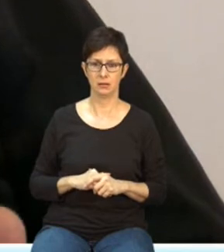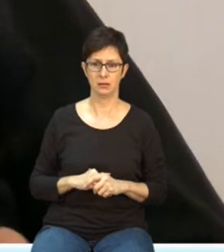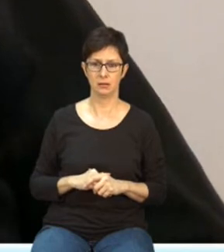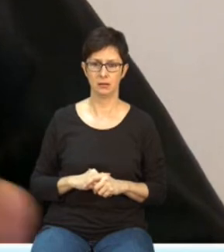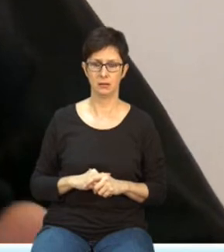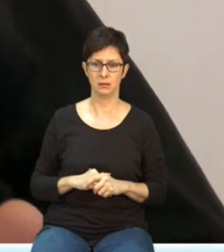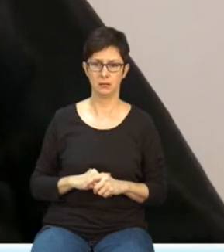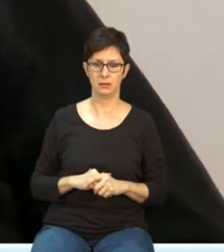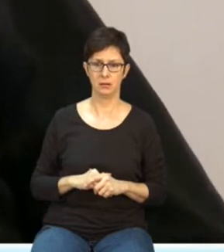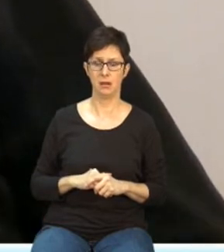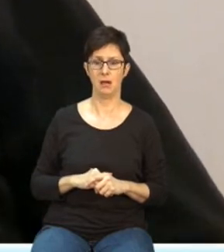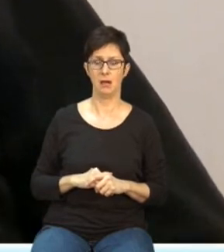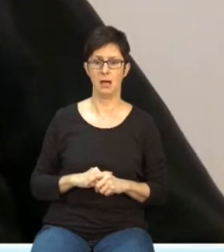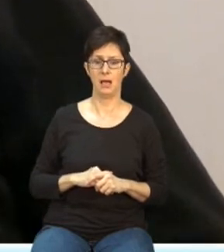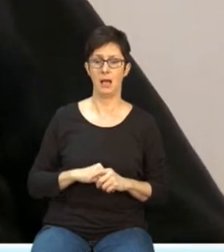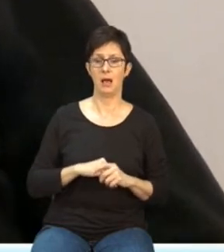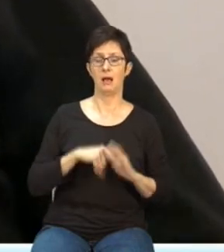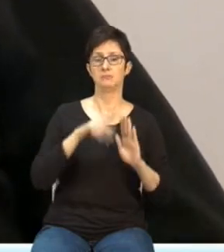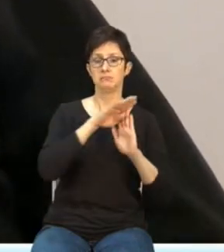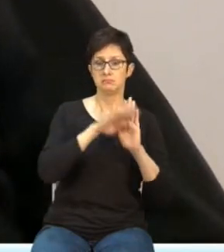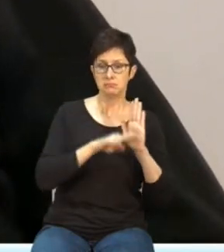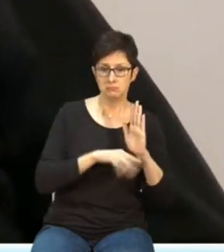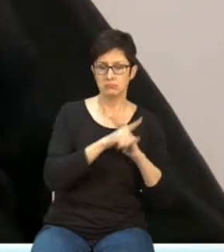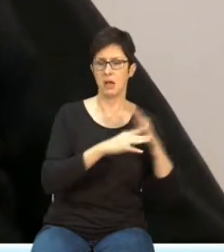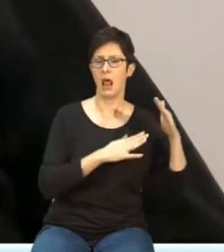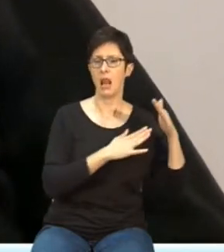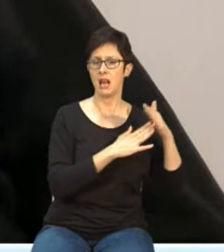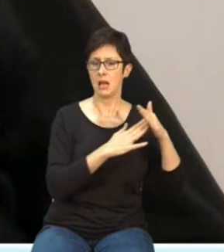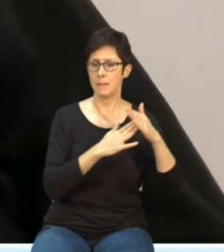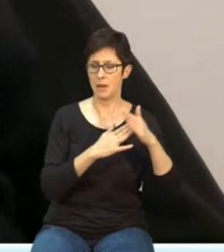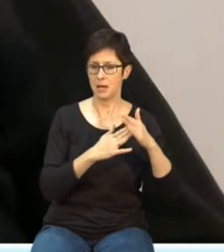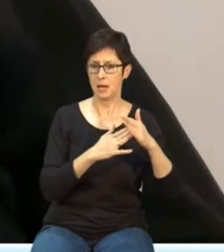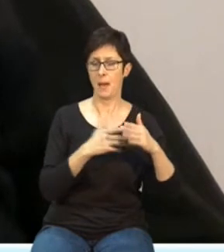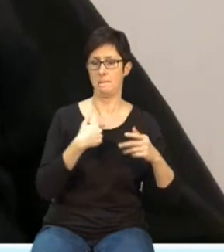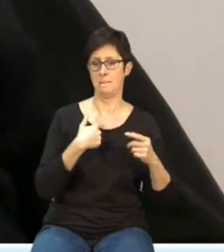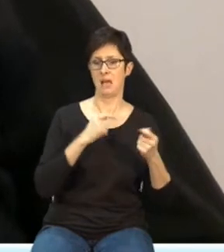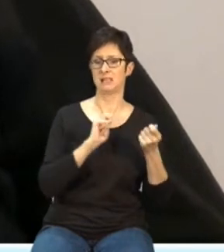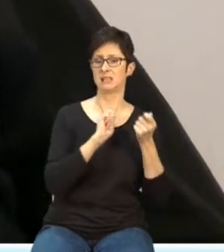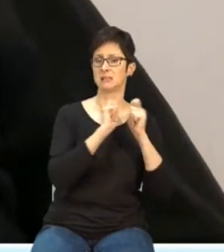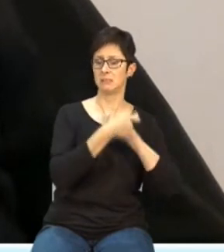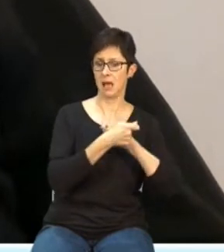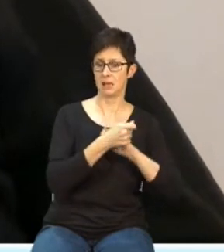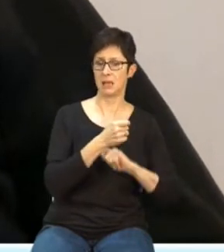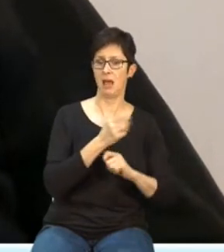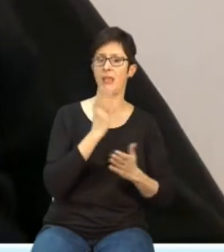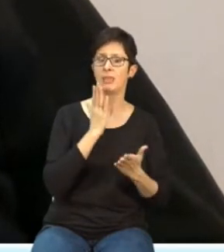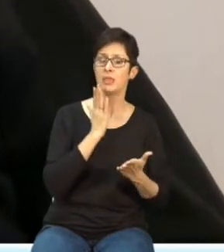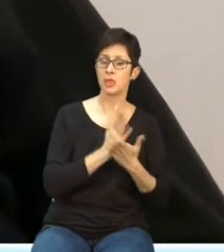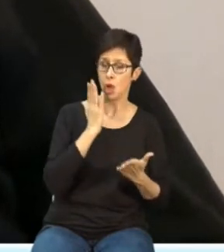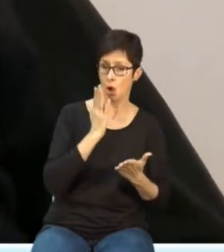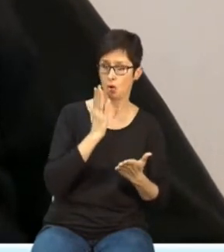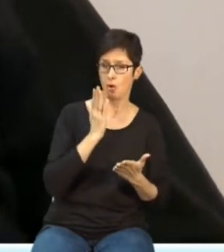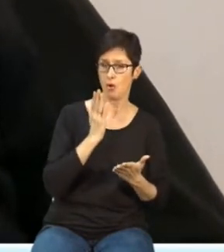a standardy tej limity zmieniamy tylko w takim wypadku